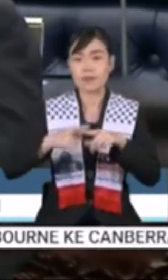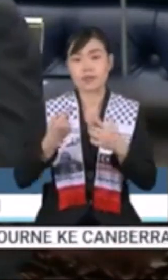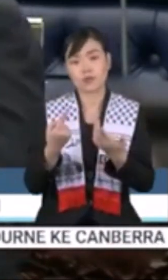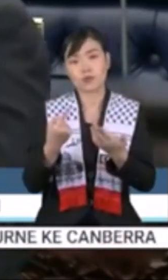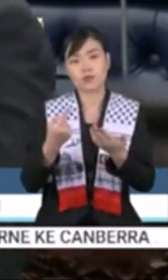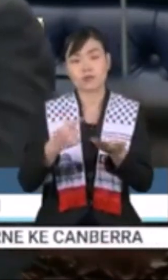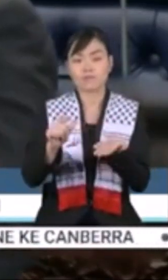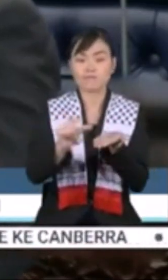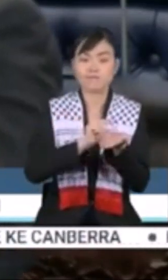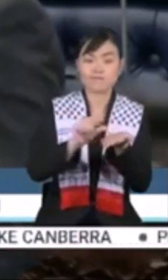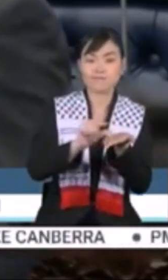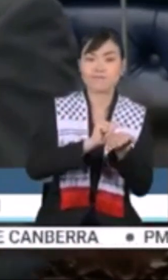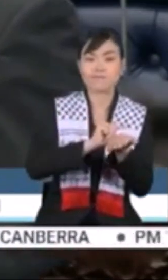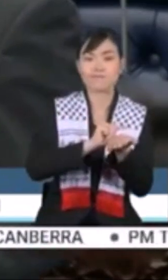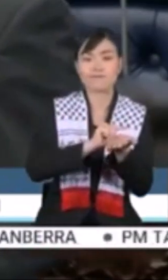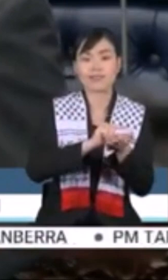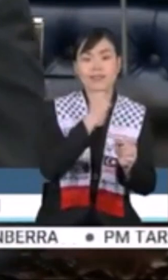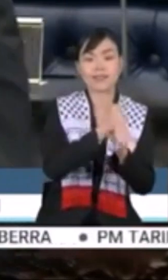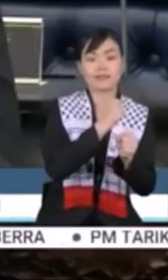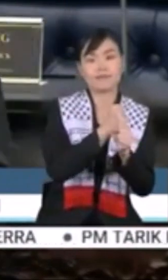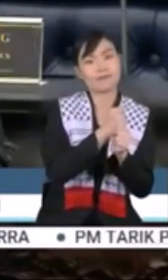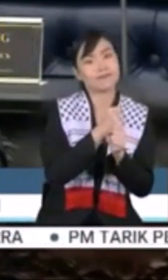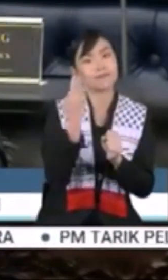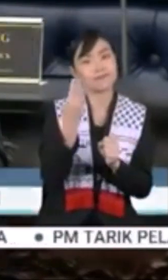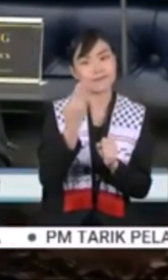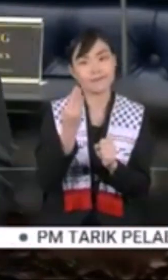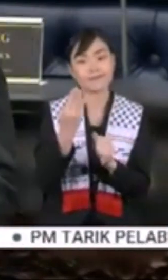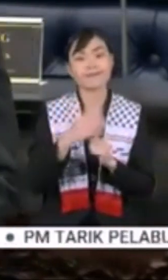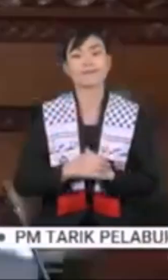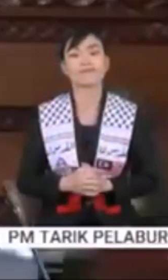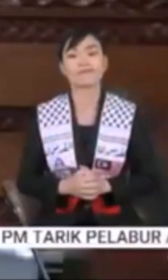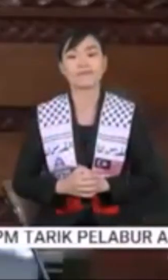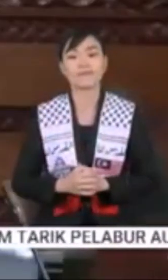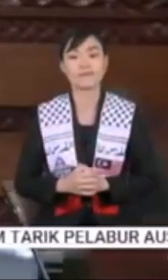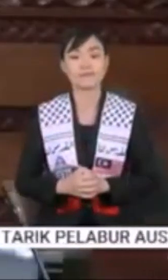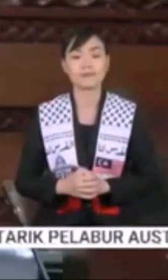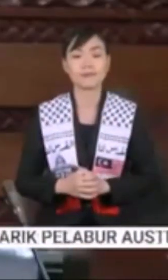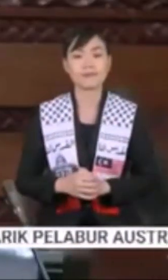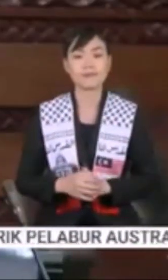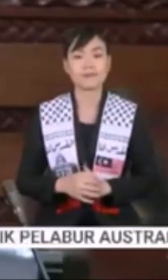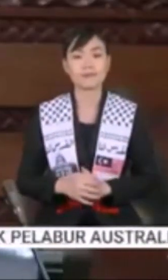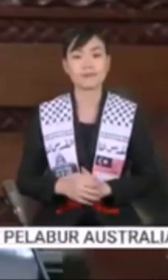nilai ataupun bergantung harap kepada pekerjaan bergaji semata-mata.